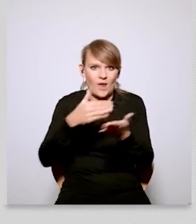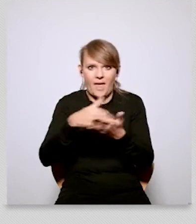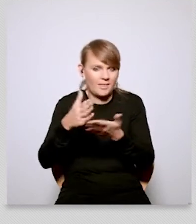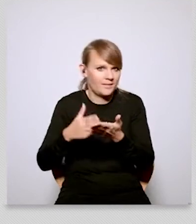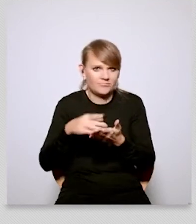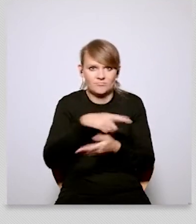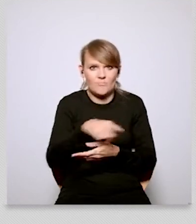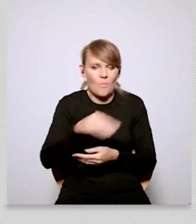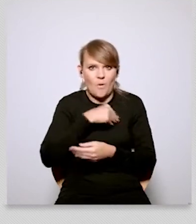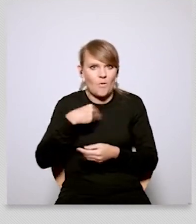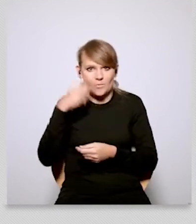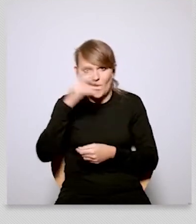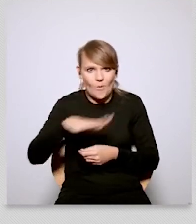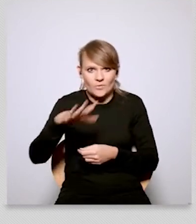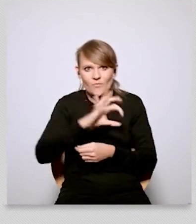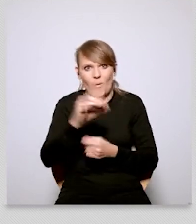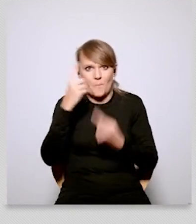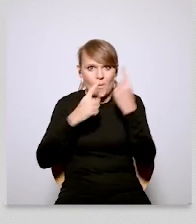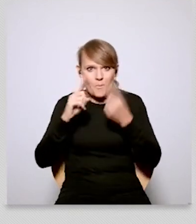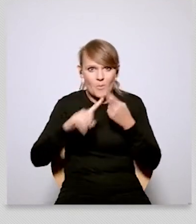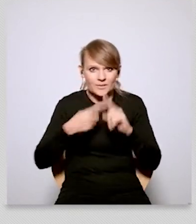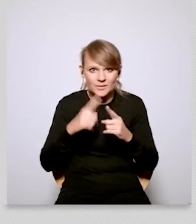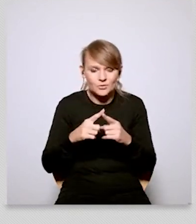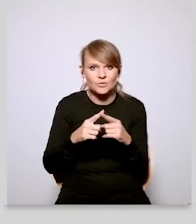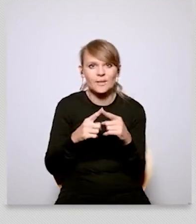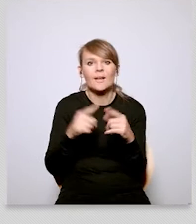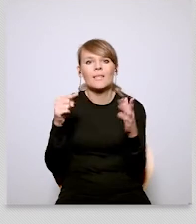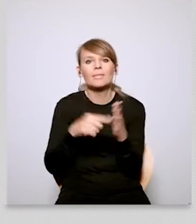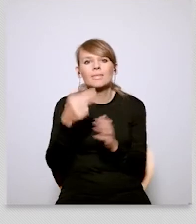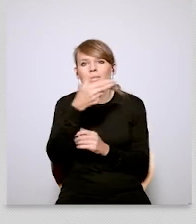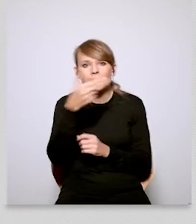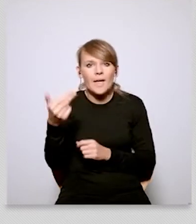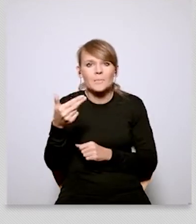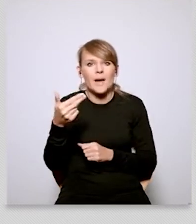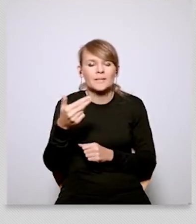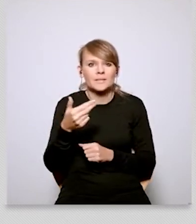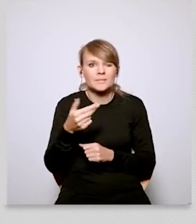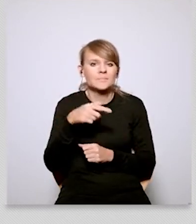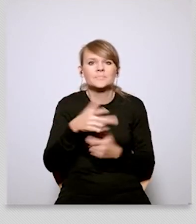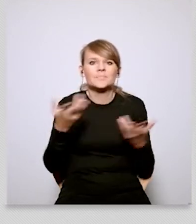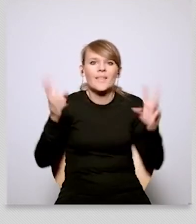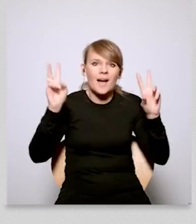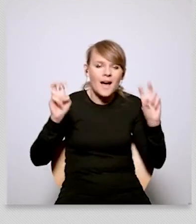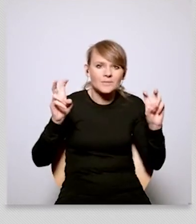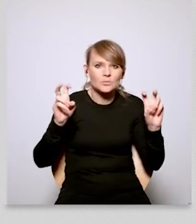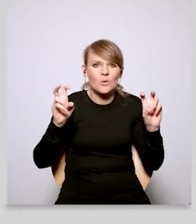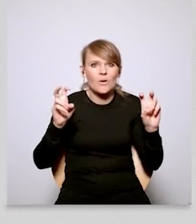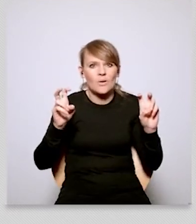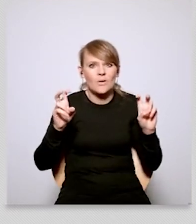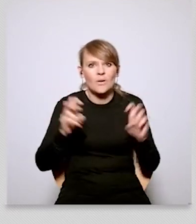polityczne, które deklarują potrzebne osoby, to jest temat, to jest takie hasło, które mówi o tym, że